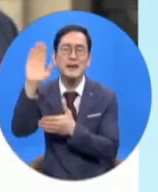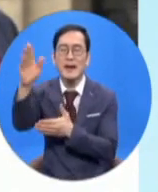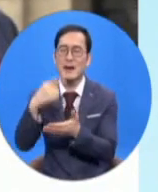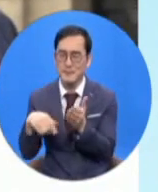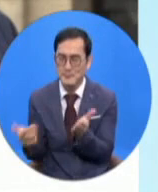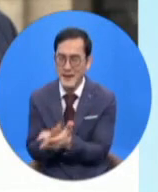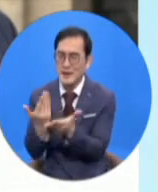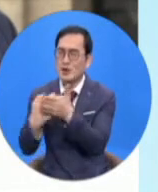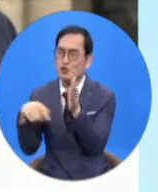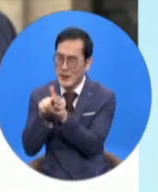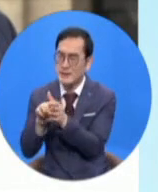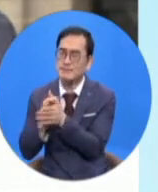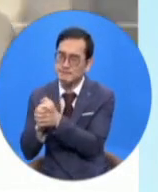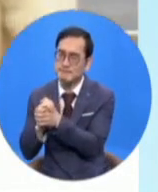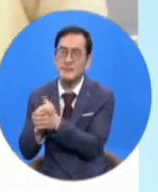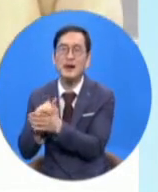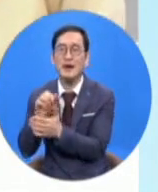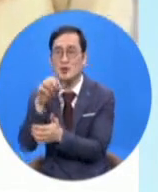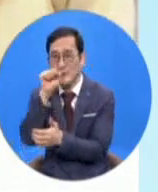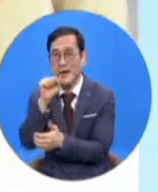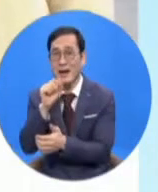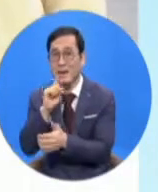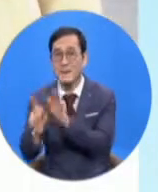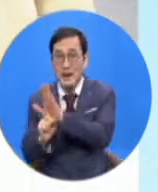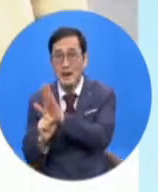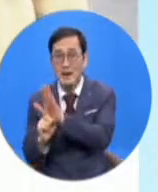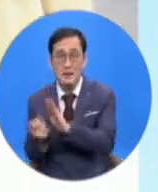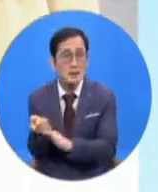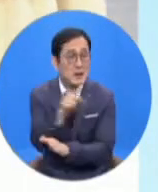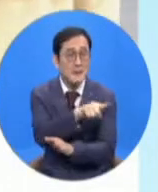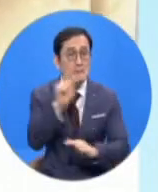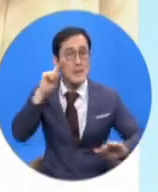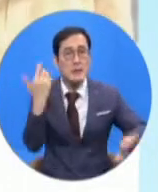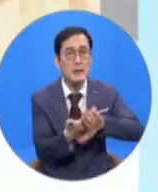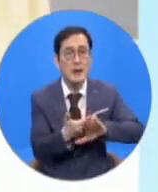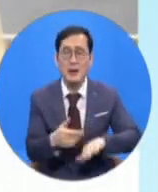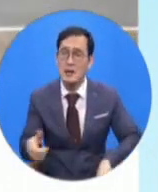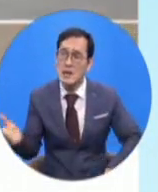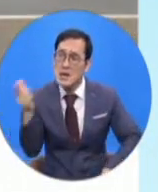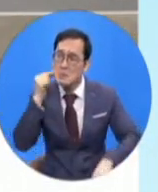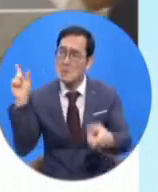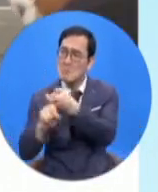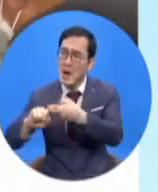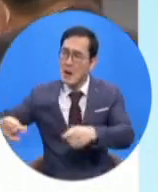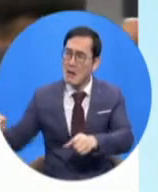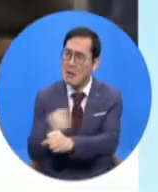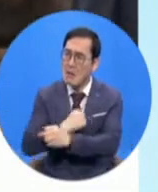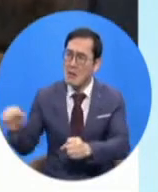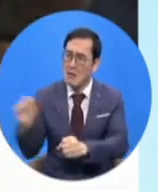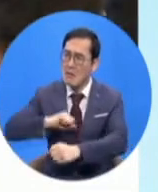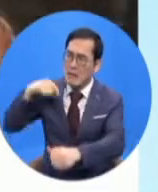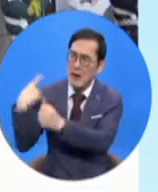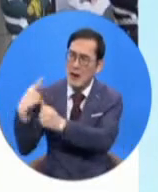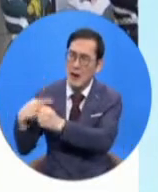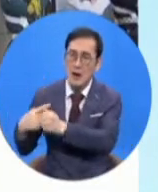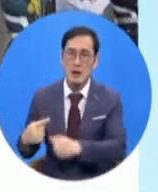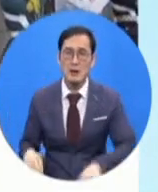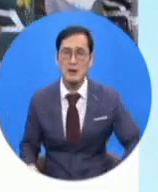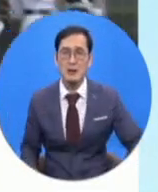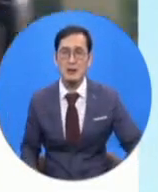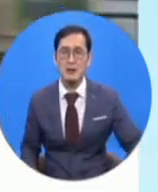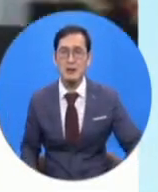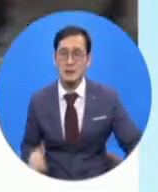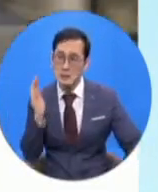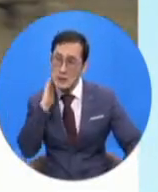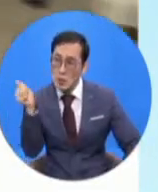가자 라는 메세지를 내 놓으셨네요 머리 요점 이었죠 왜 말입니다 그런데 파로 이어서 연설을 하는 이제 기본은 광복회 회장 의 이미지는 그